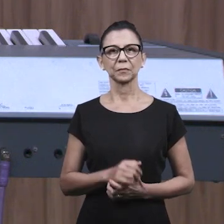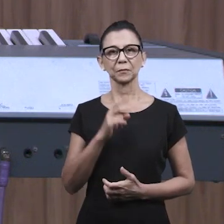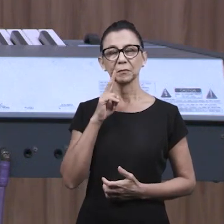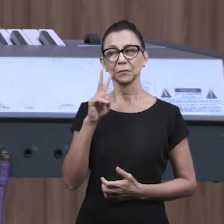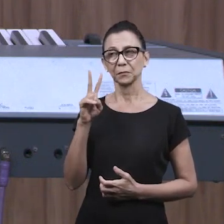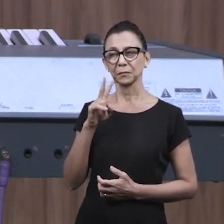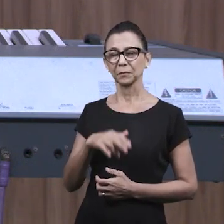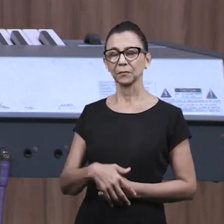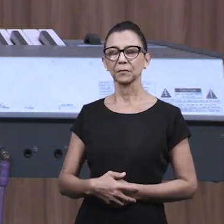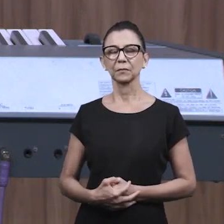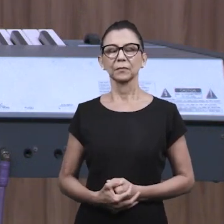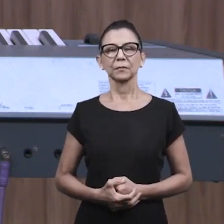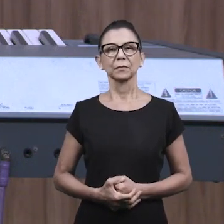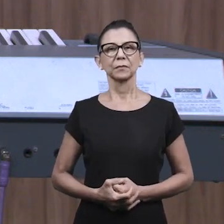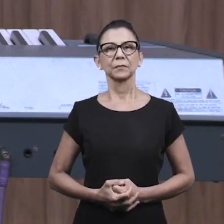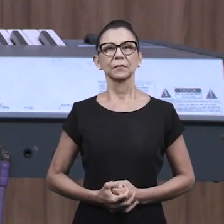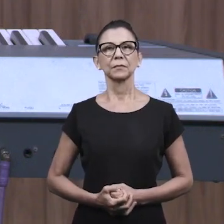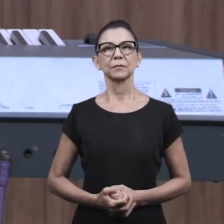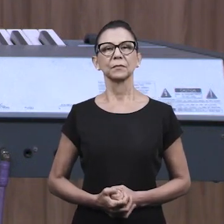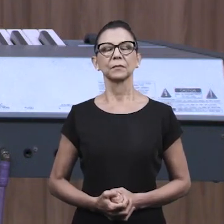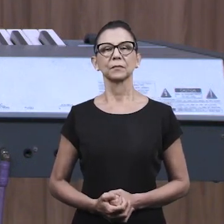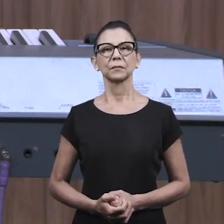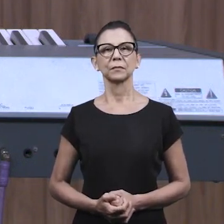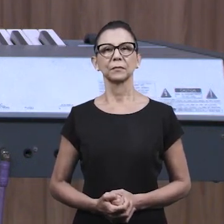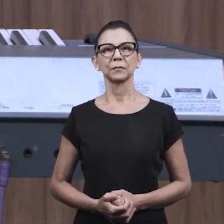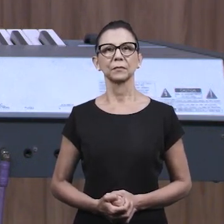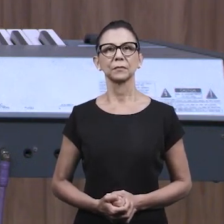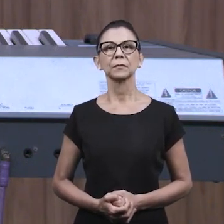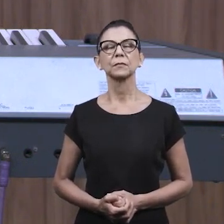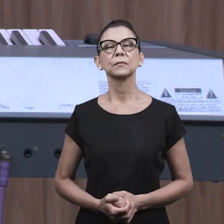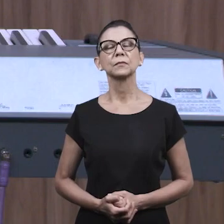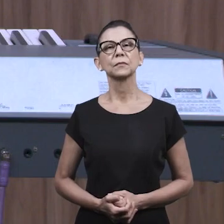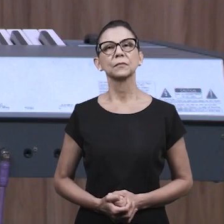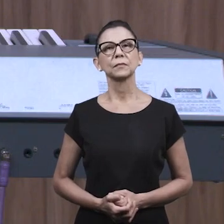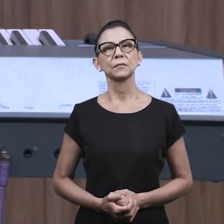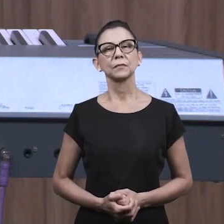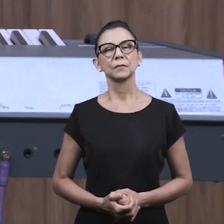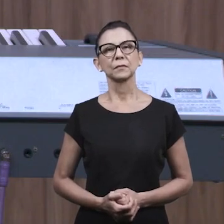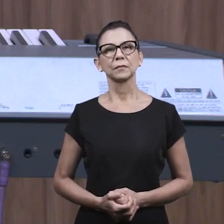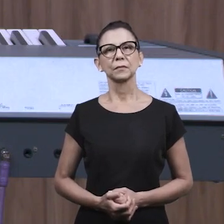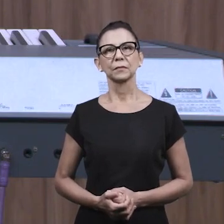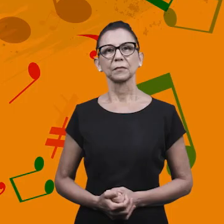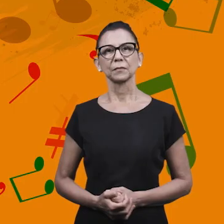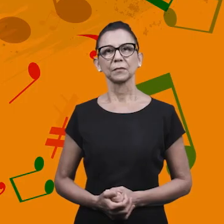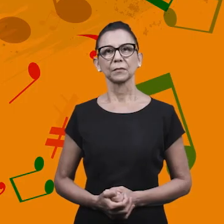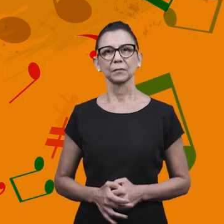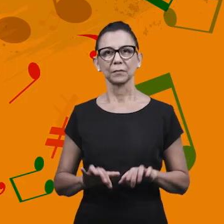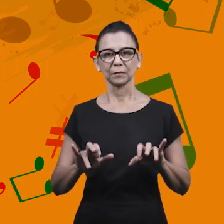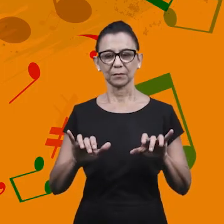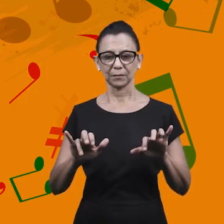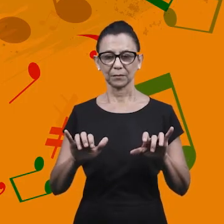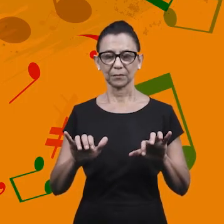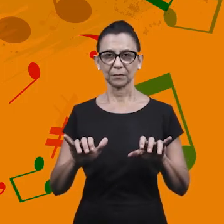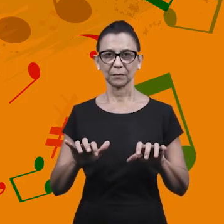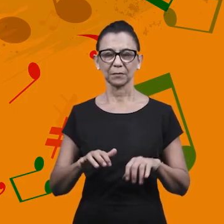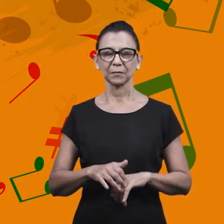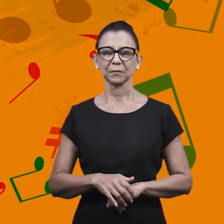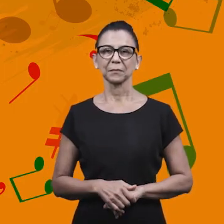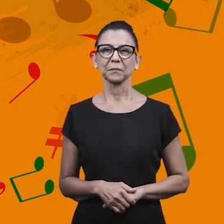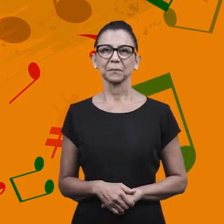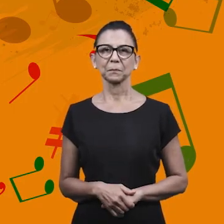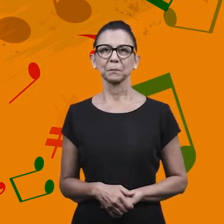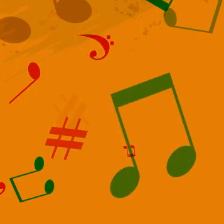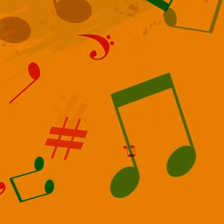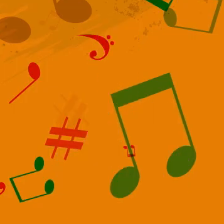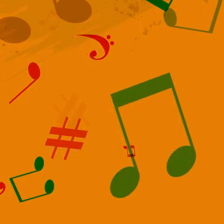sol, ré, mi, ré, do. Au clavier, le doigt 1.